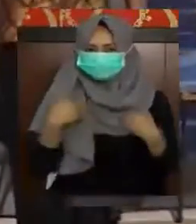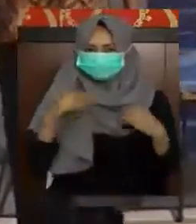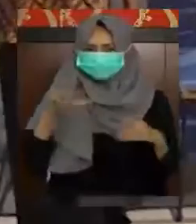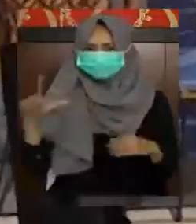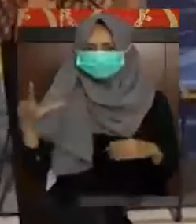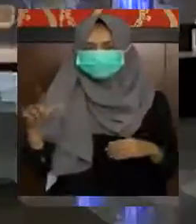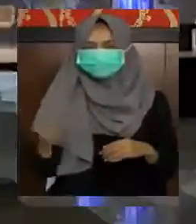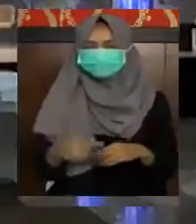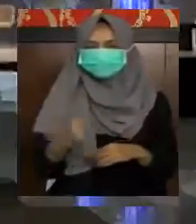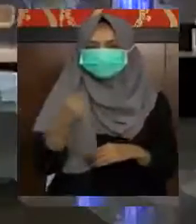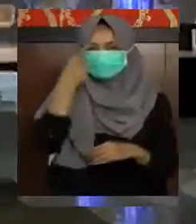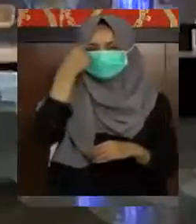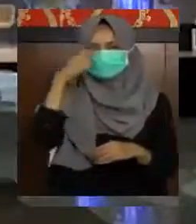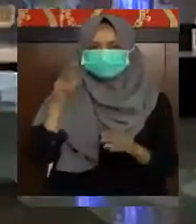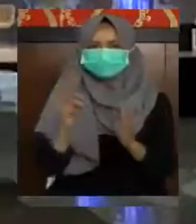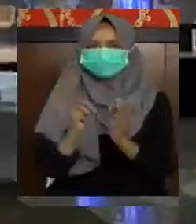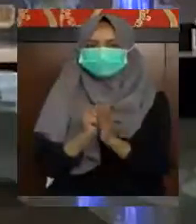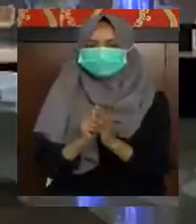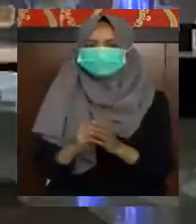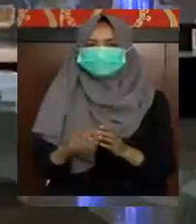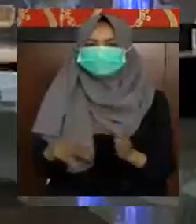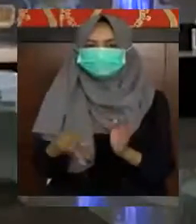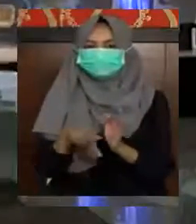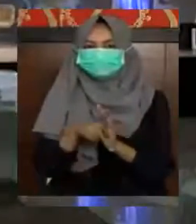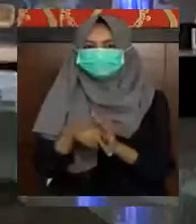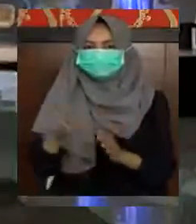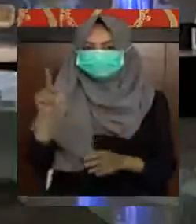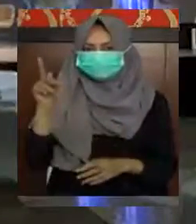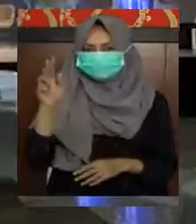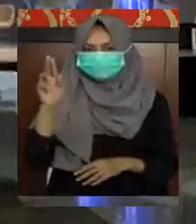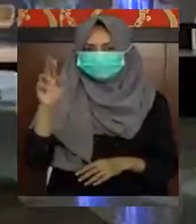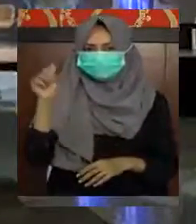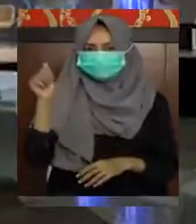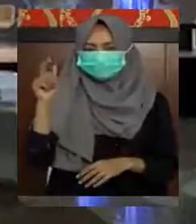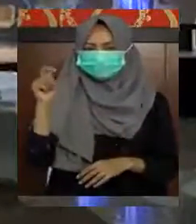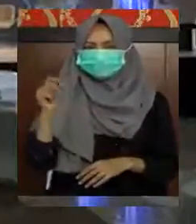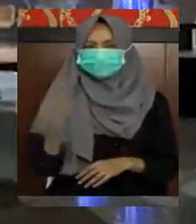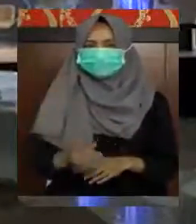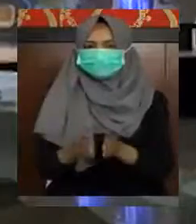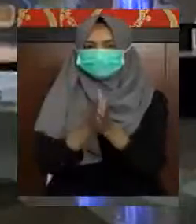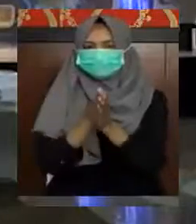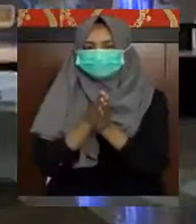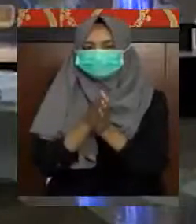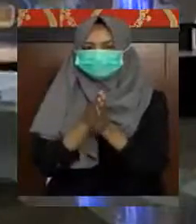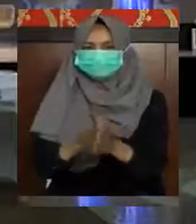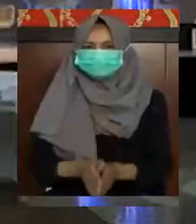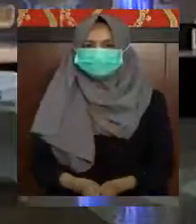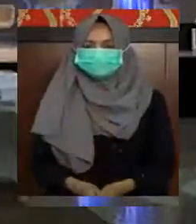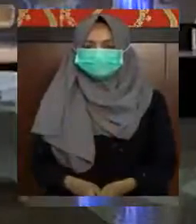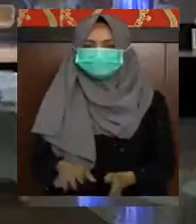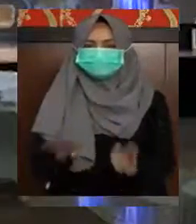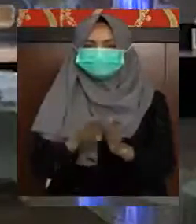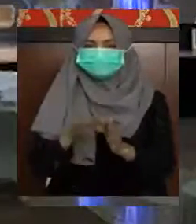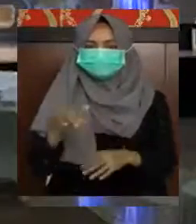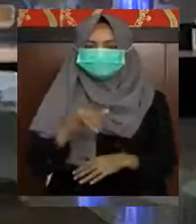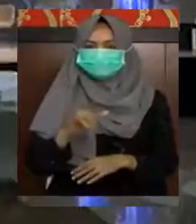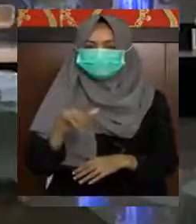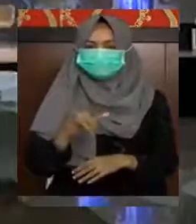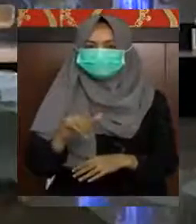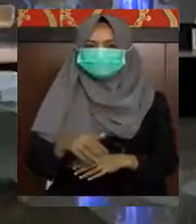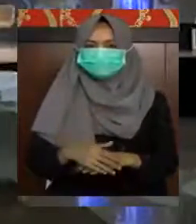KPU dan Bawaslu boleh ada di tengah. Kita bersalaman dulu, luar biasa tepuk tangan. Ini pesan kita bersama bahwa momen ini adalah momen